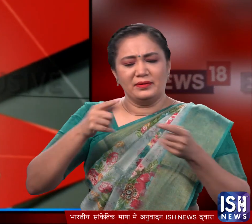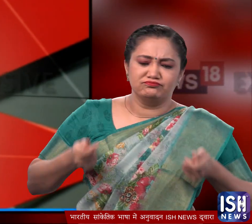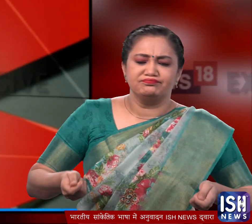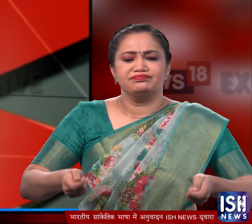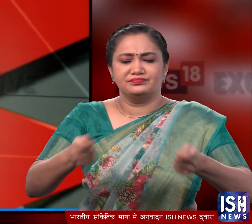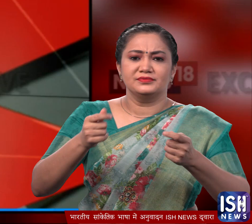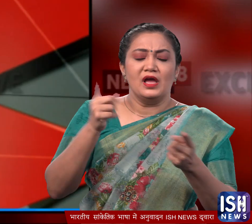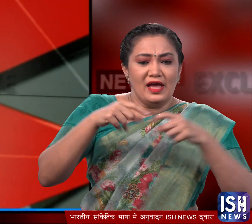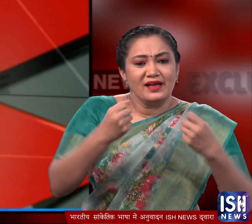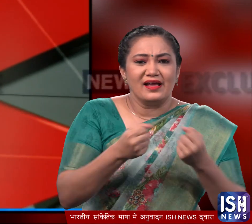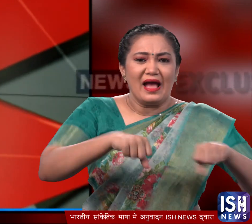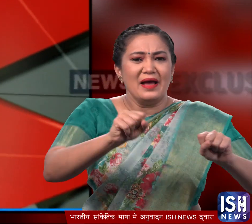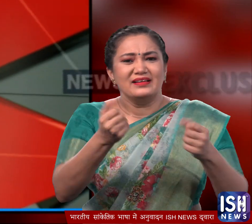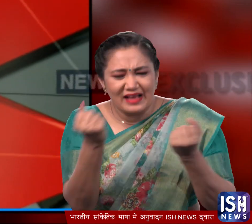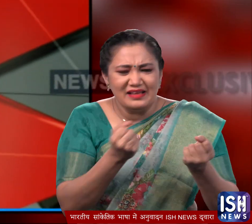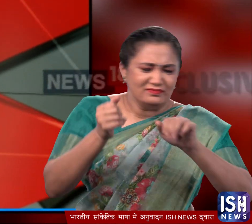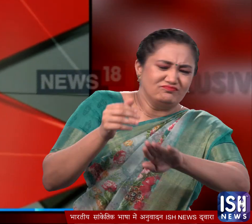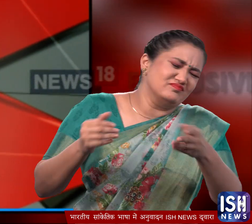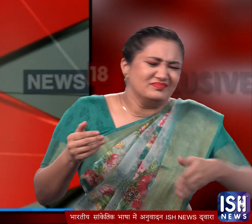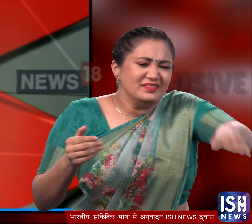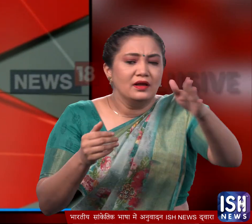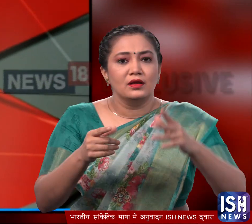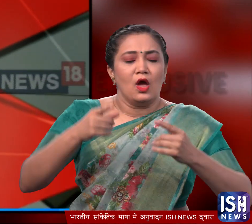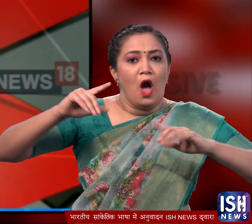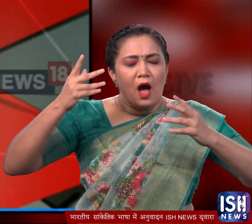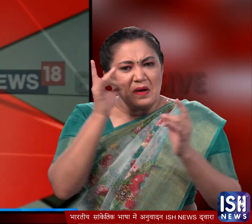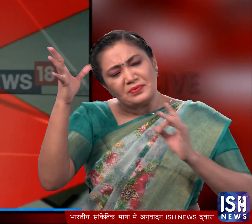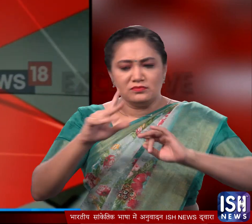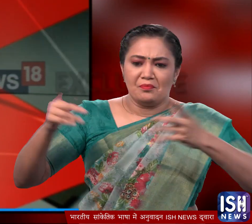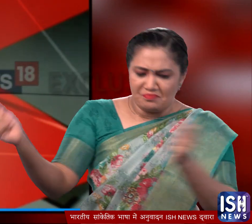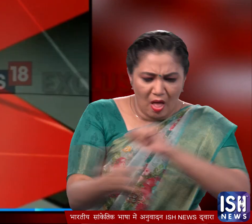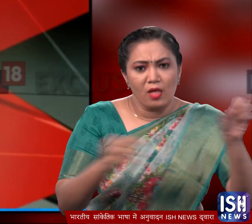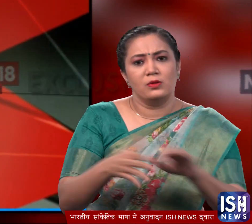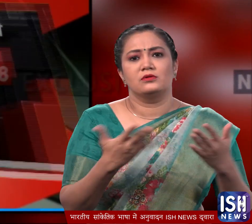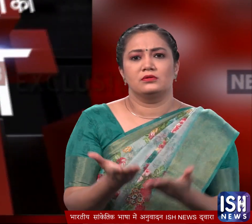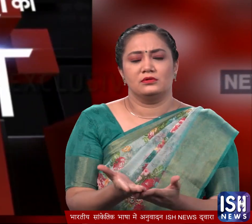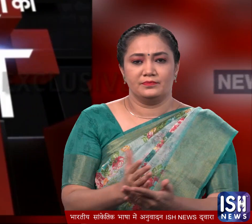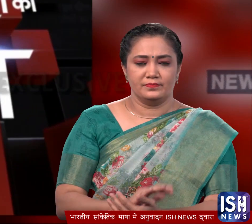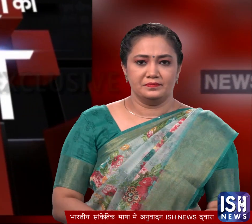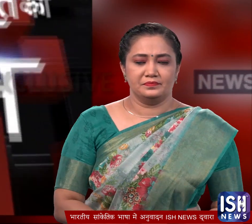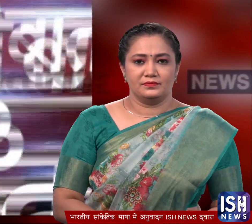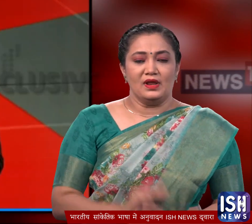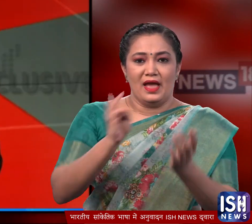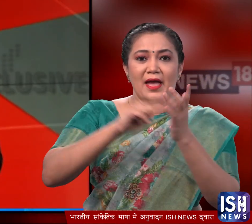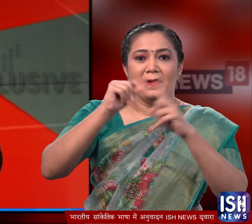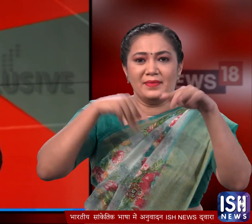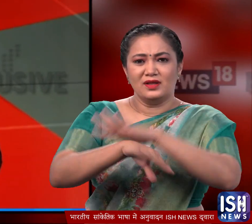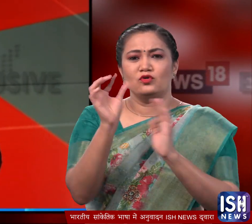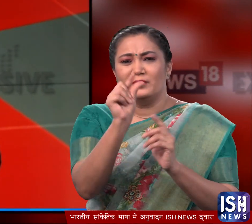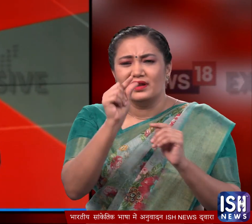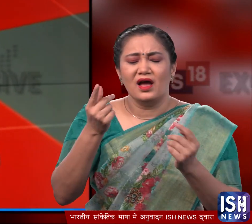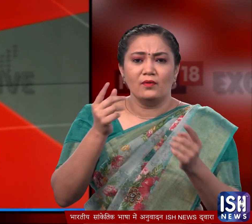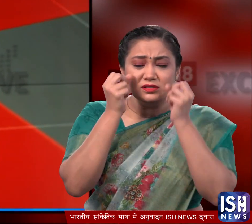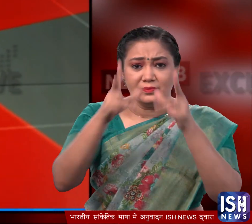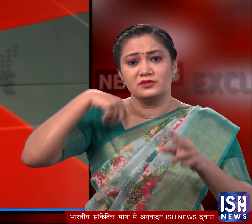खड़ी कर दी और दुकानदार ने गाड़ी हटाने को कहा तो गुस्से में उस दबंग ने ठेले पर रखा सारा सामान तहस नहस कर दिया। मध्य प्रदेश के उमरिया